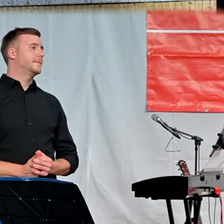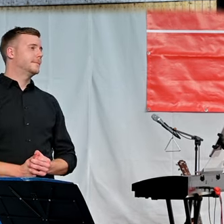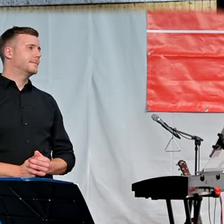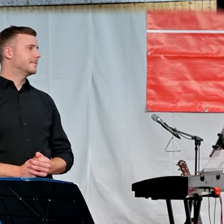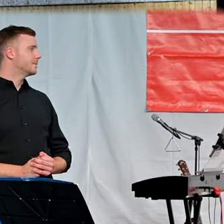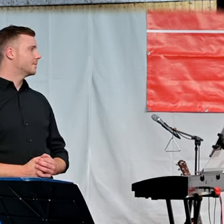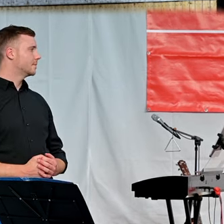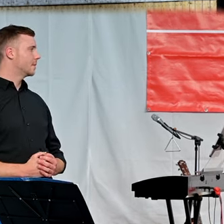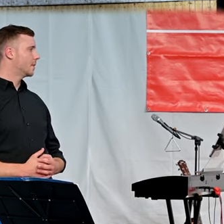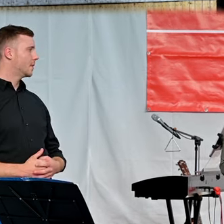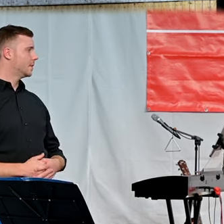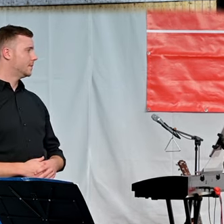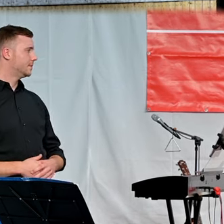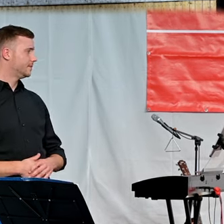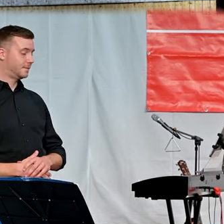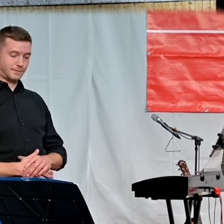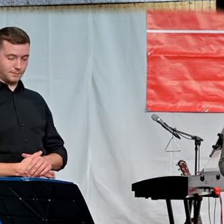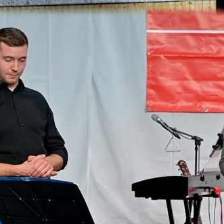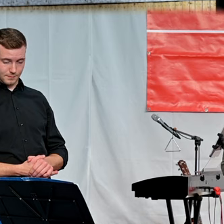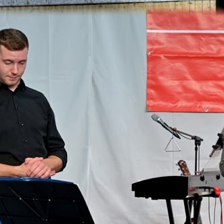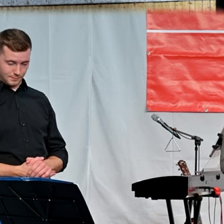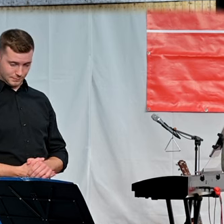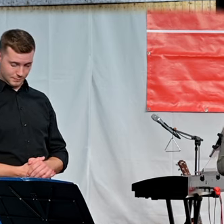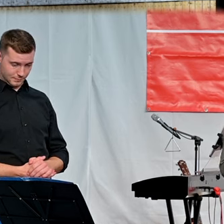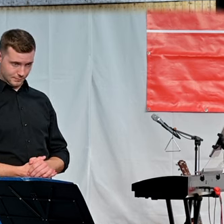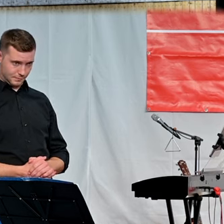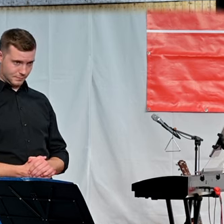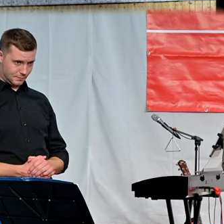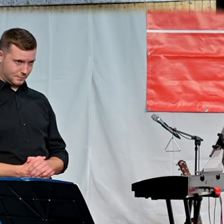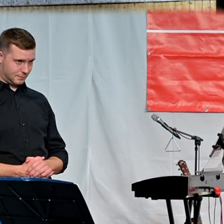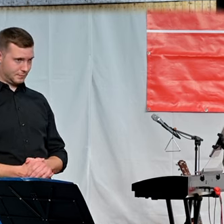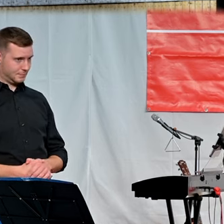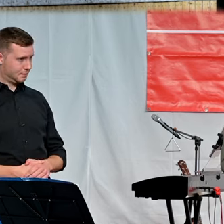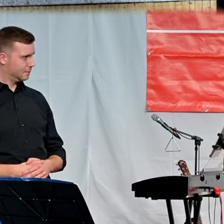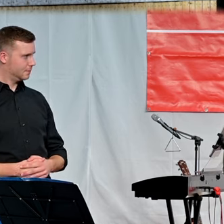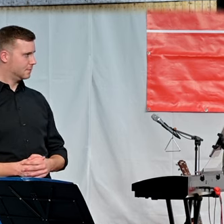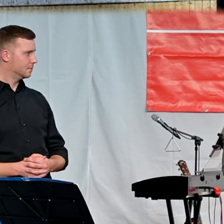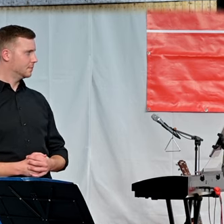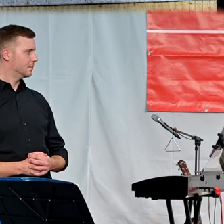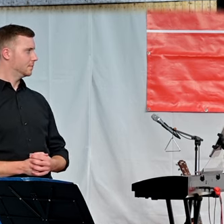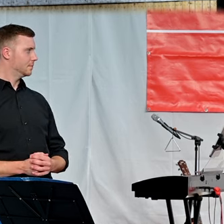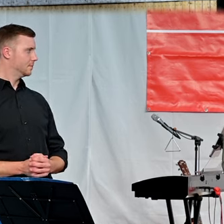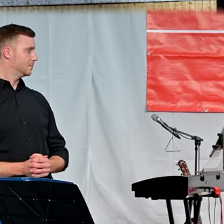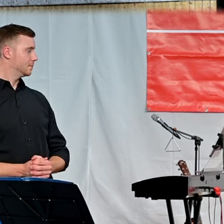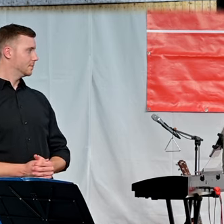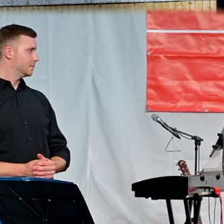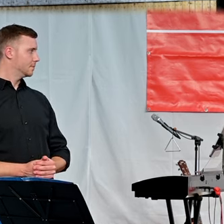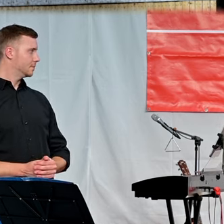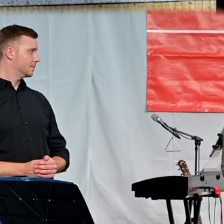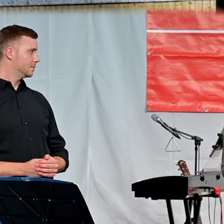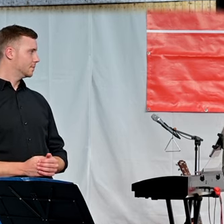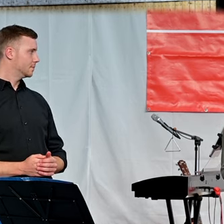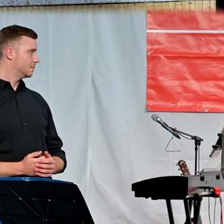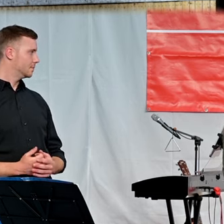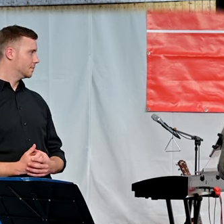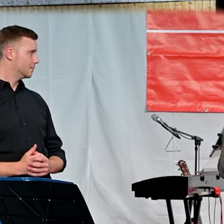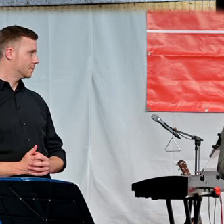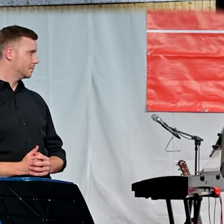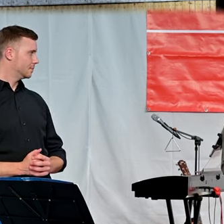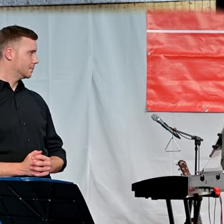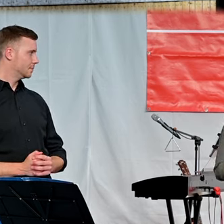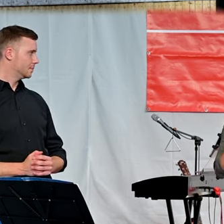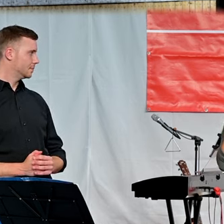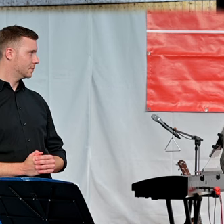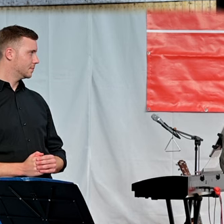Buchautor, Ehemann, Dozent, Beirat des Christlichen Gesundheitskongresses, warst